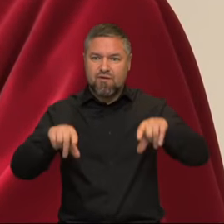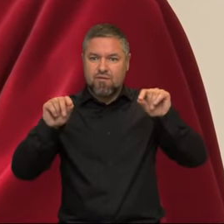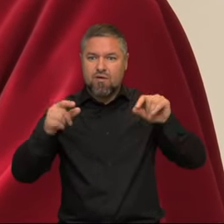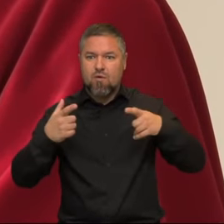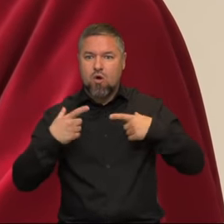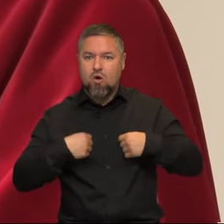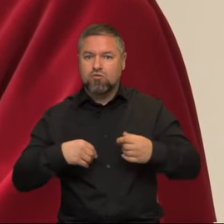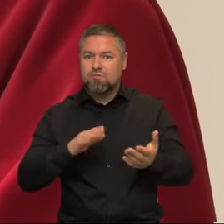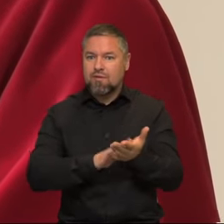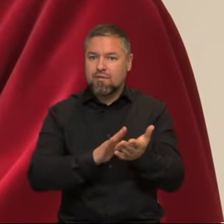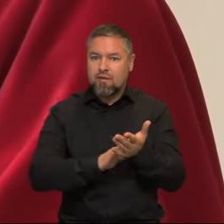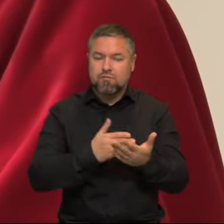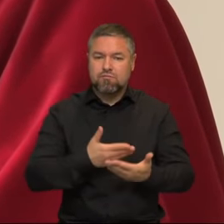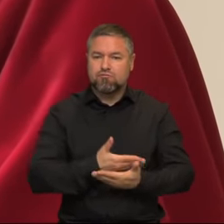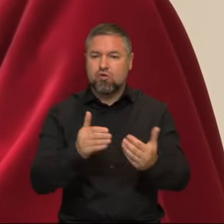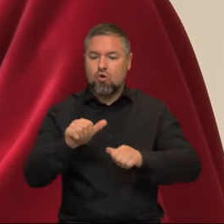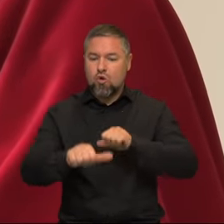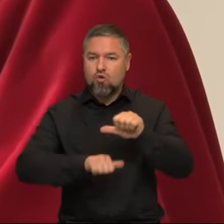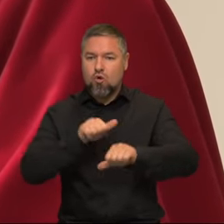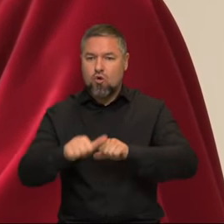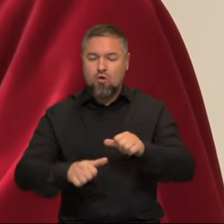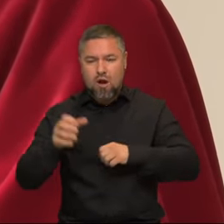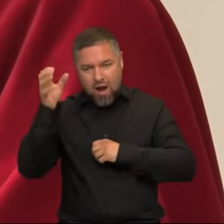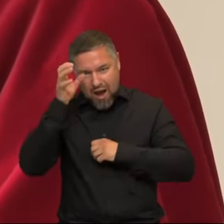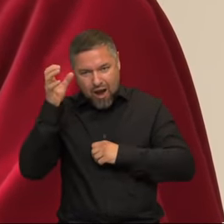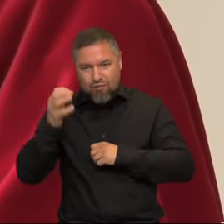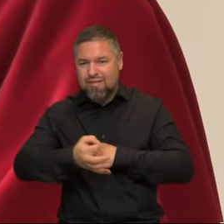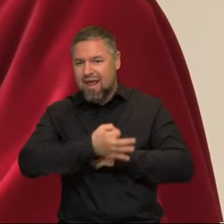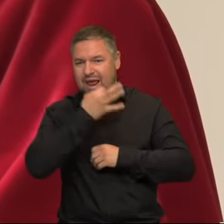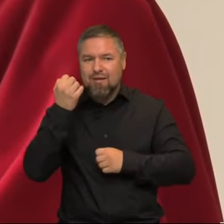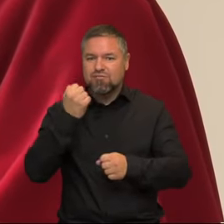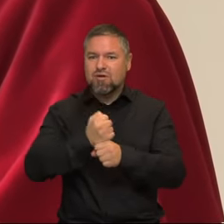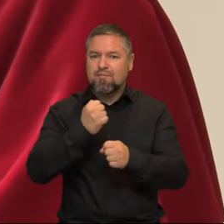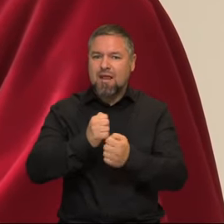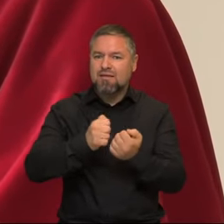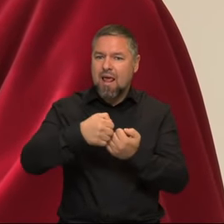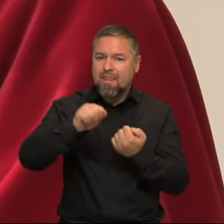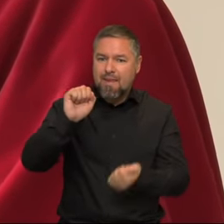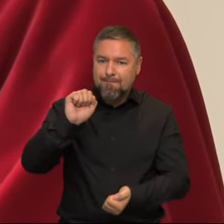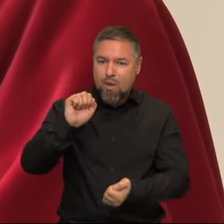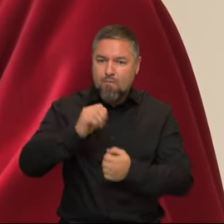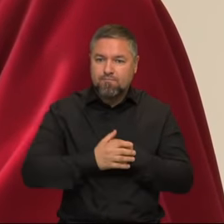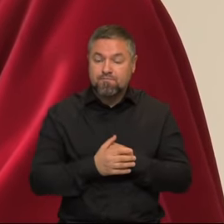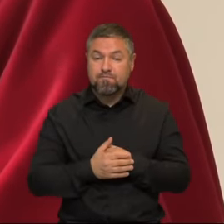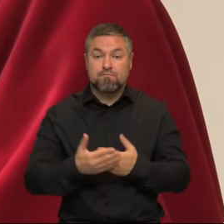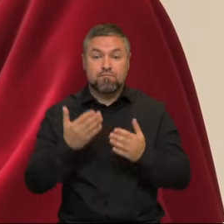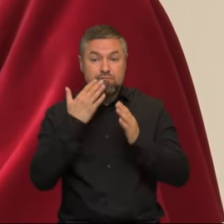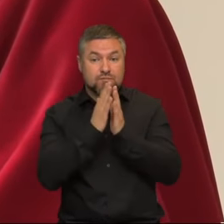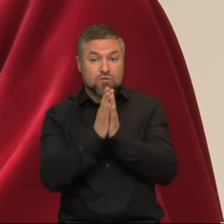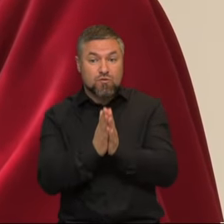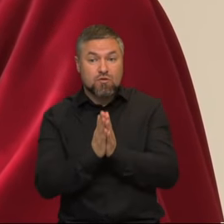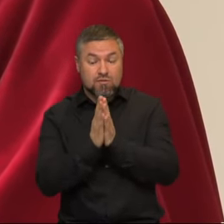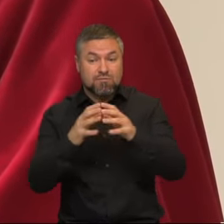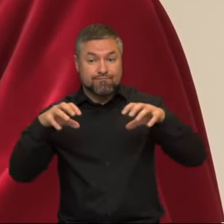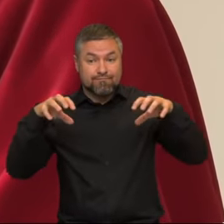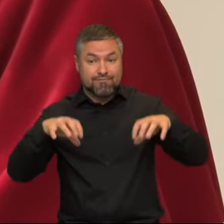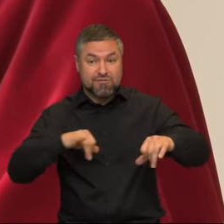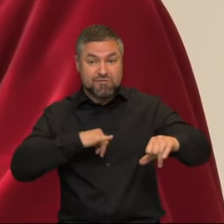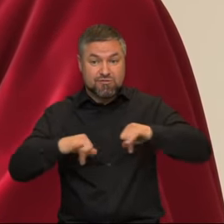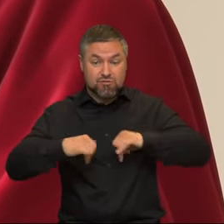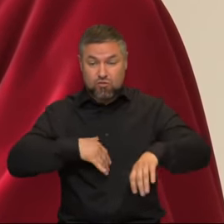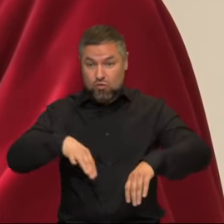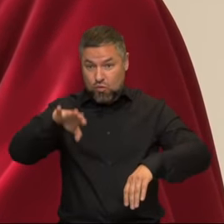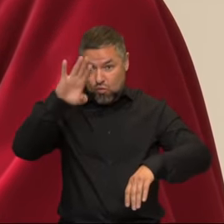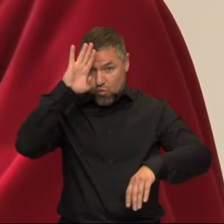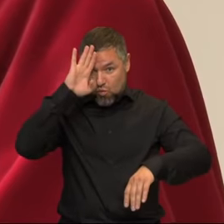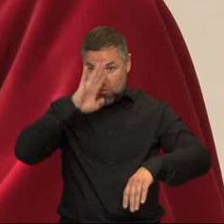laureatów nagrody przyznawanej każdego roku autorom najlepszych prac dyplomowych. Bardzo proszę prezesa Zarządu